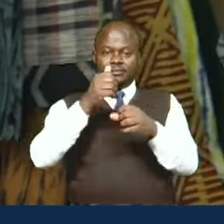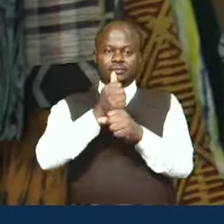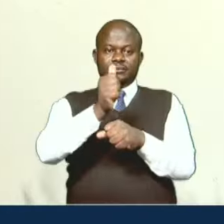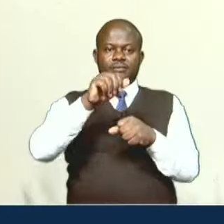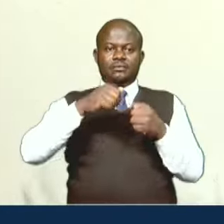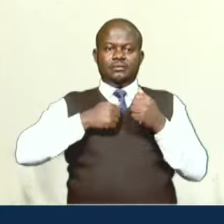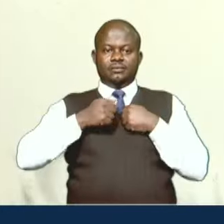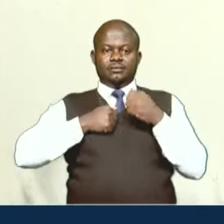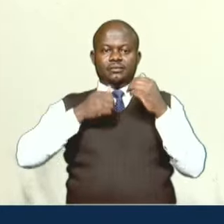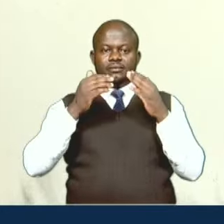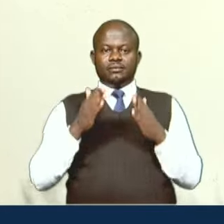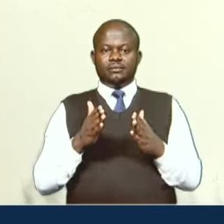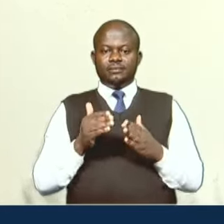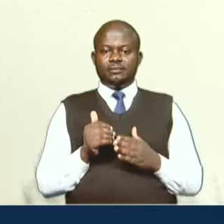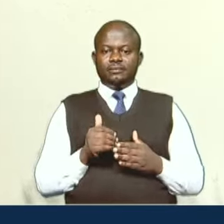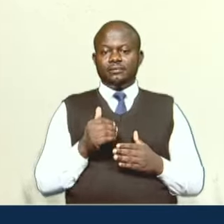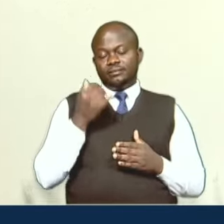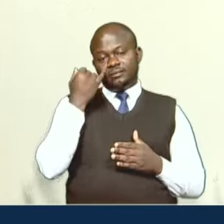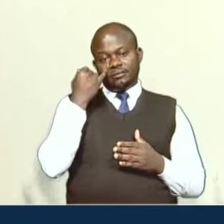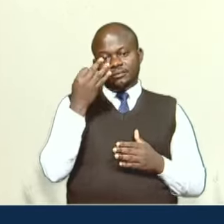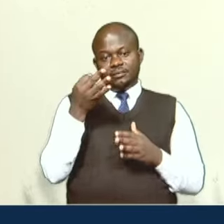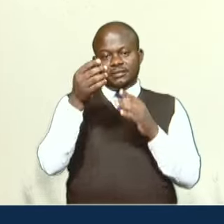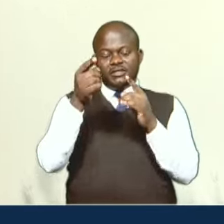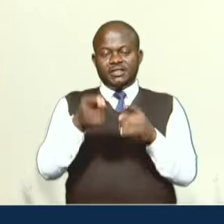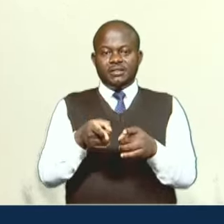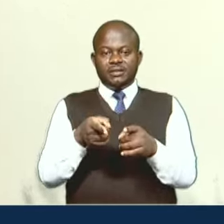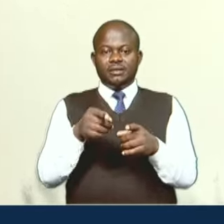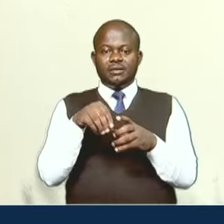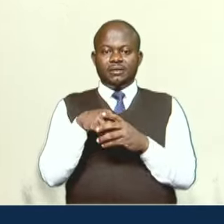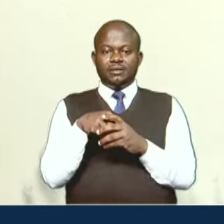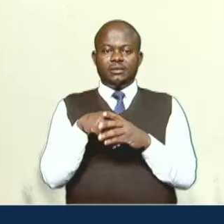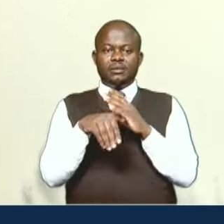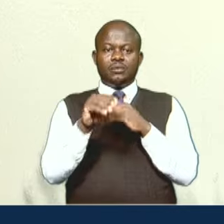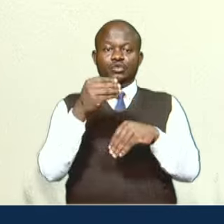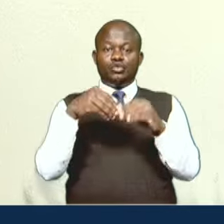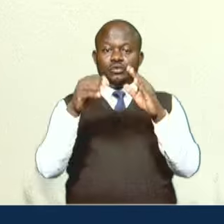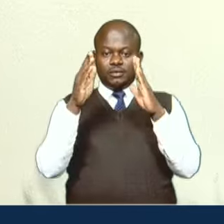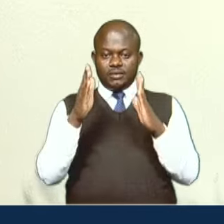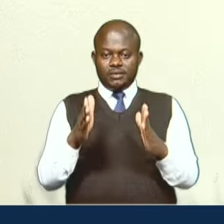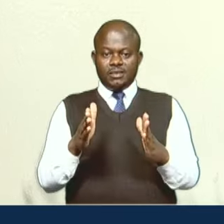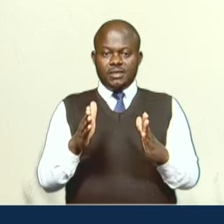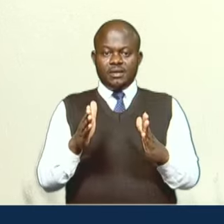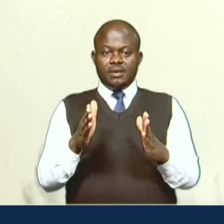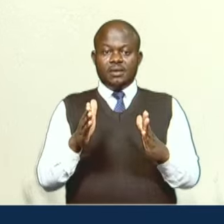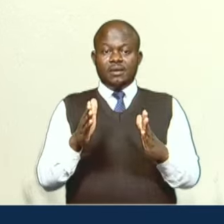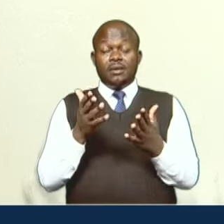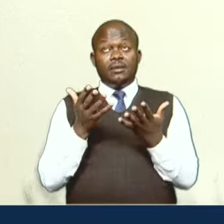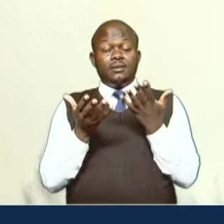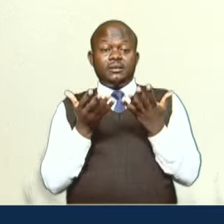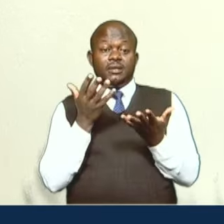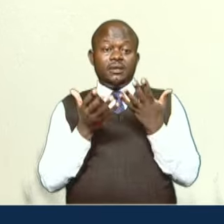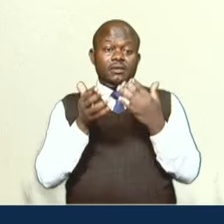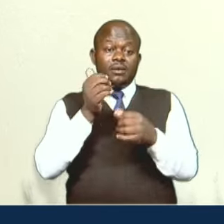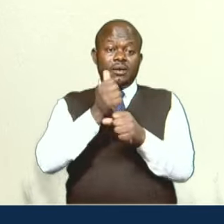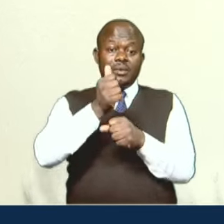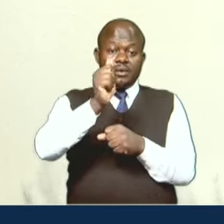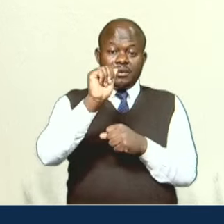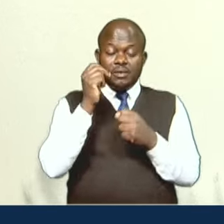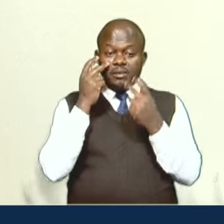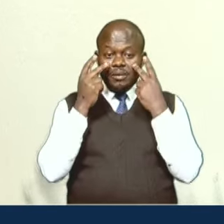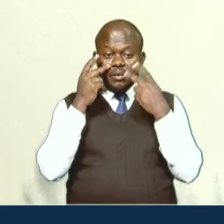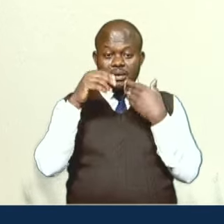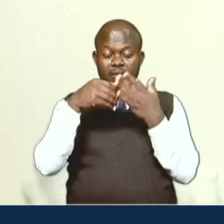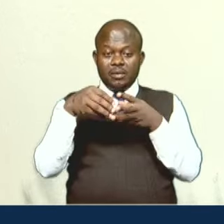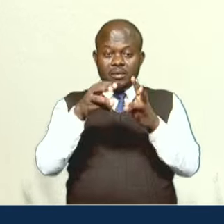Rwanda. Bigeze kuri trade, ku bucuruzi, ngira ngo abikorera bibareba mu buryo bw'umwihariko.